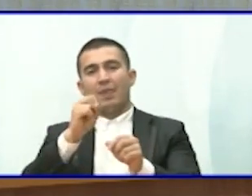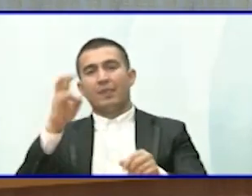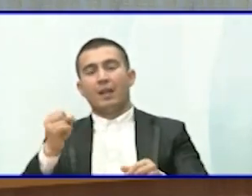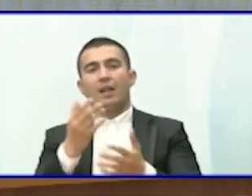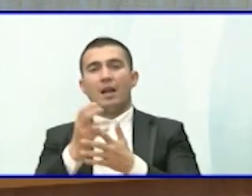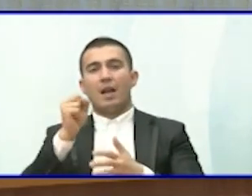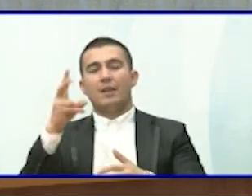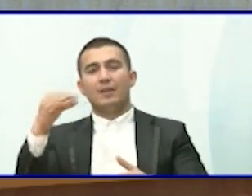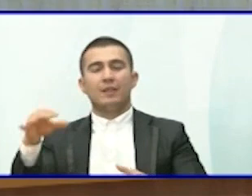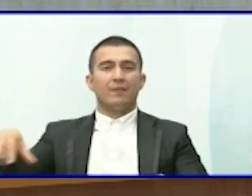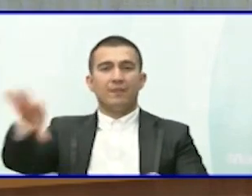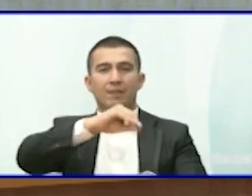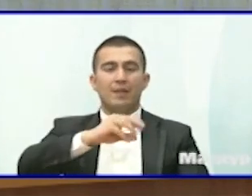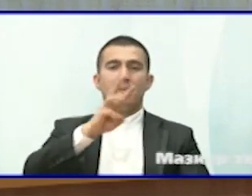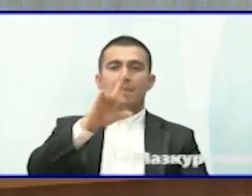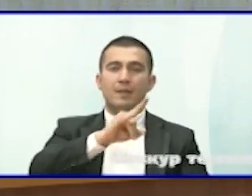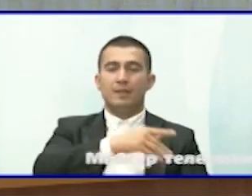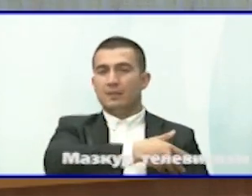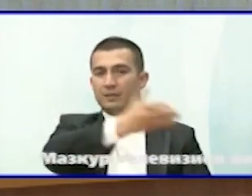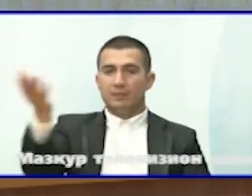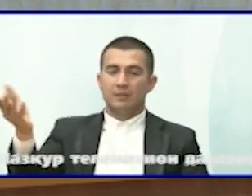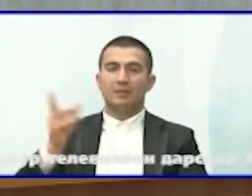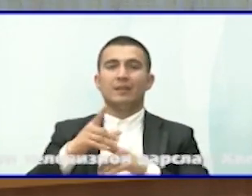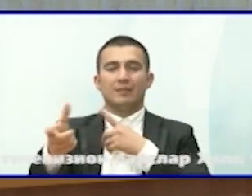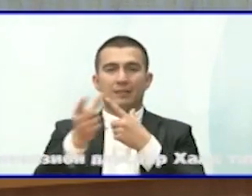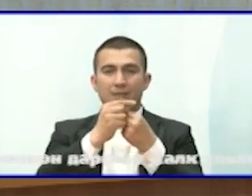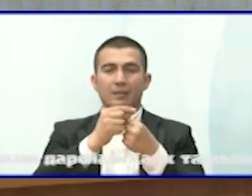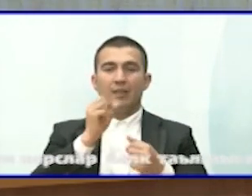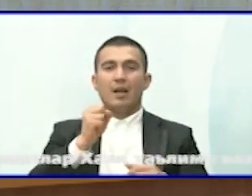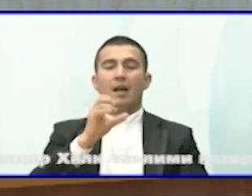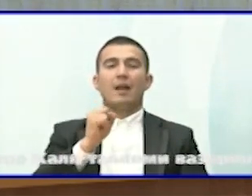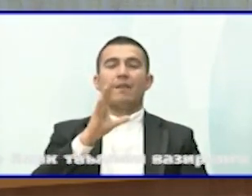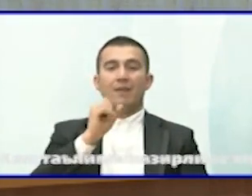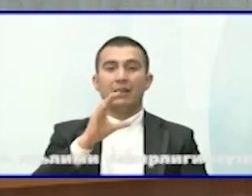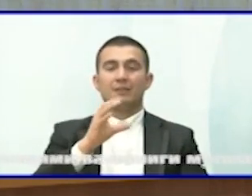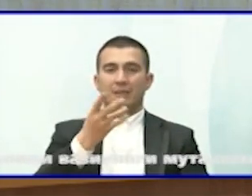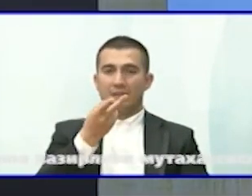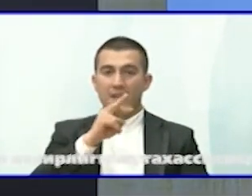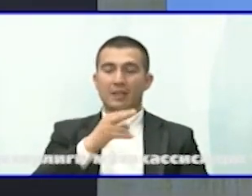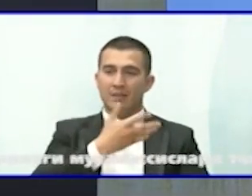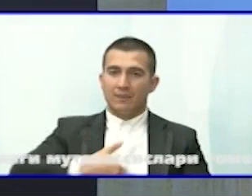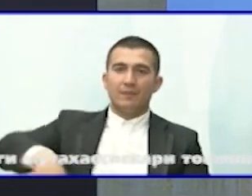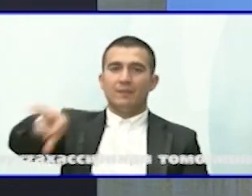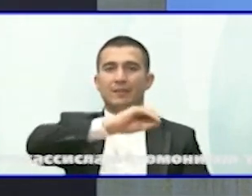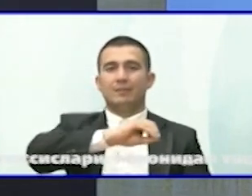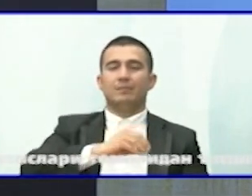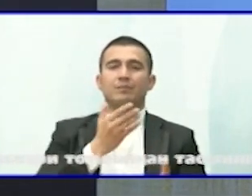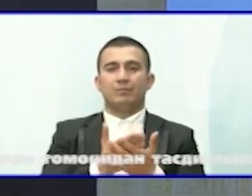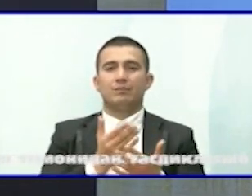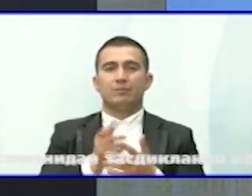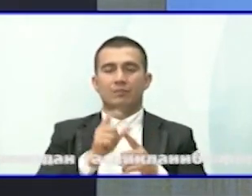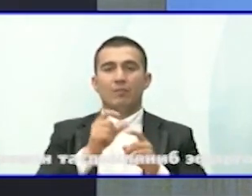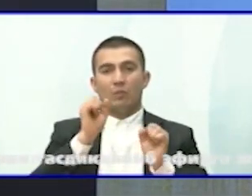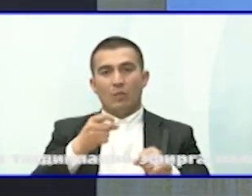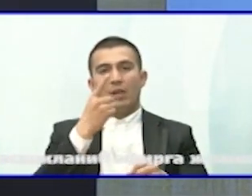ней мы а нас вы а вас они о них давайте составим одно